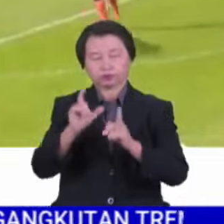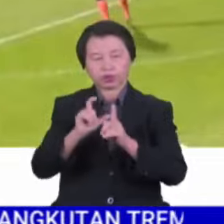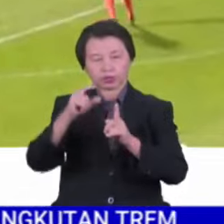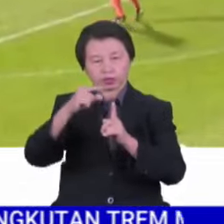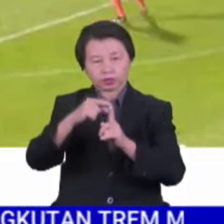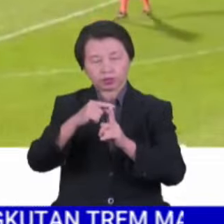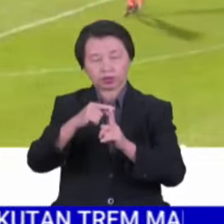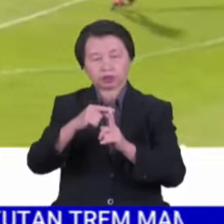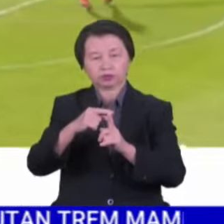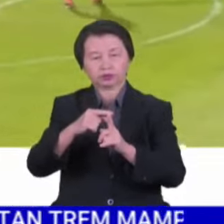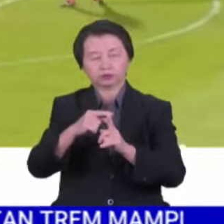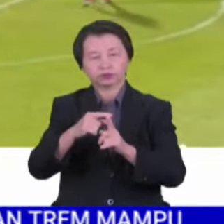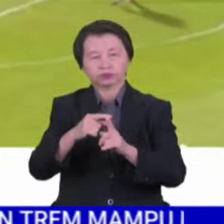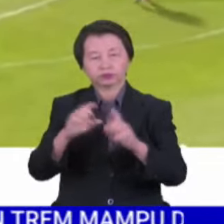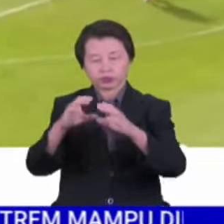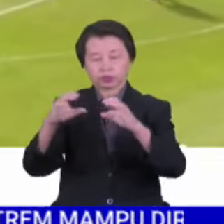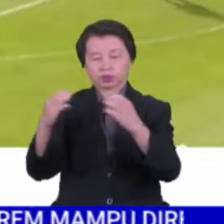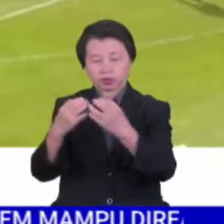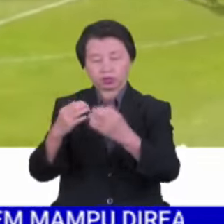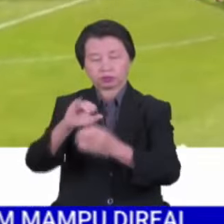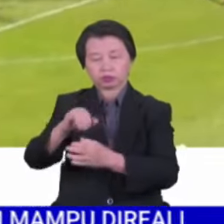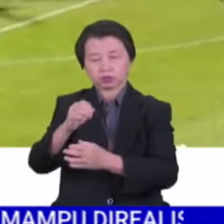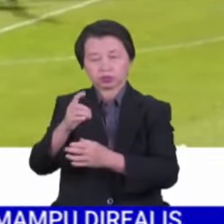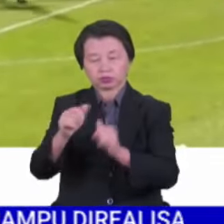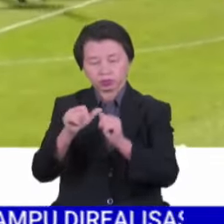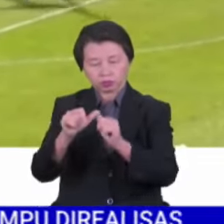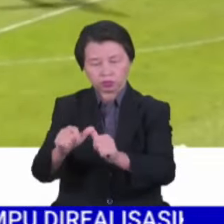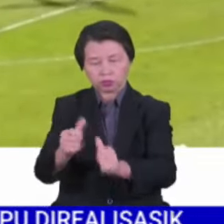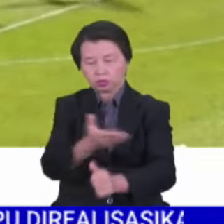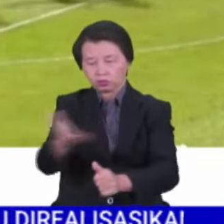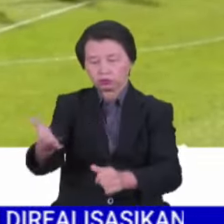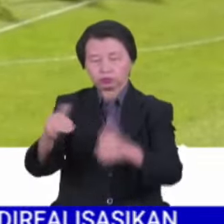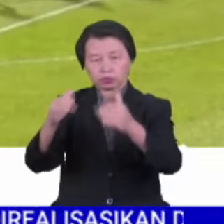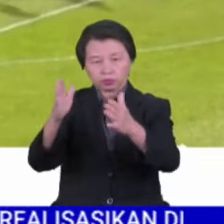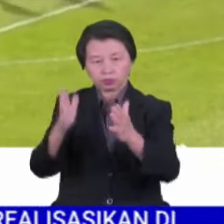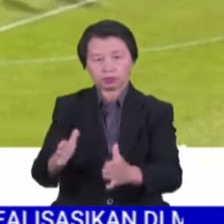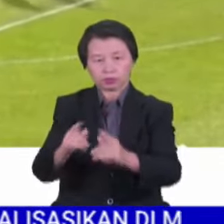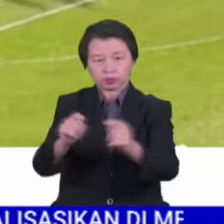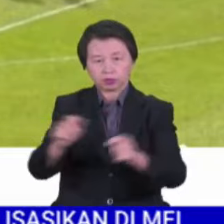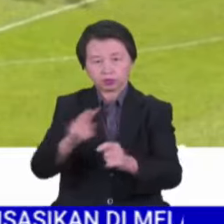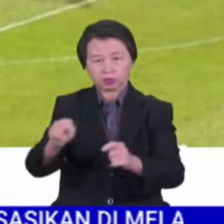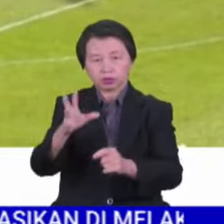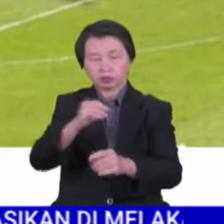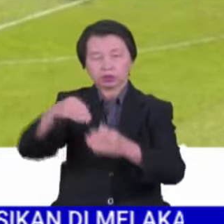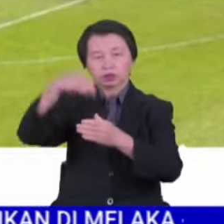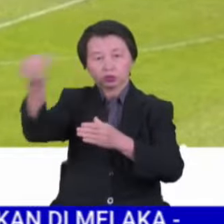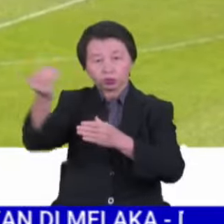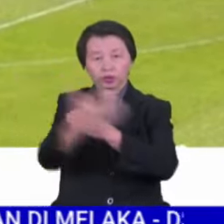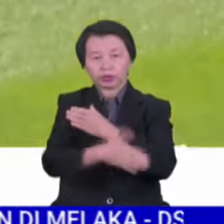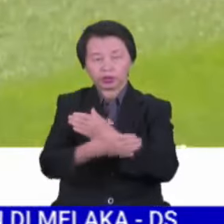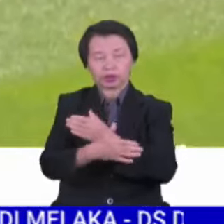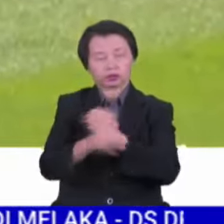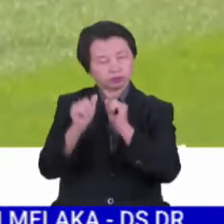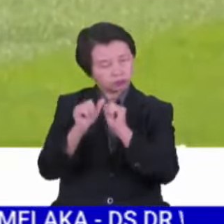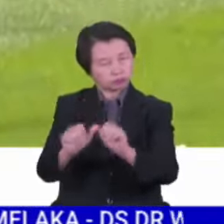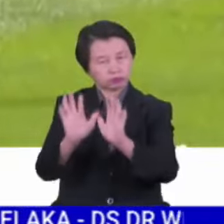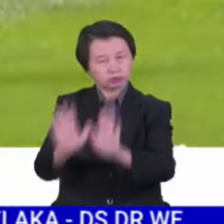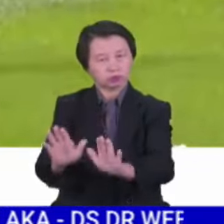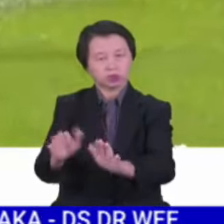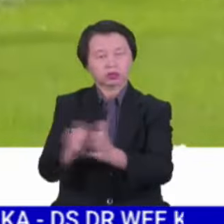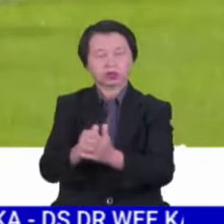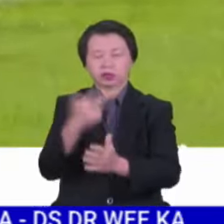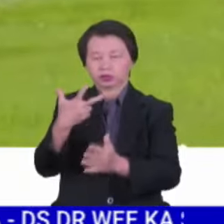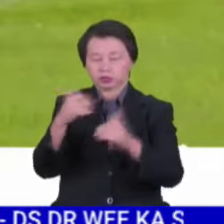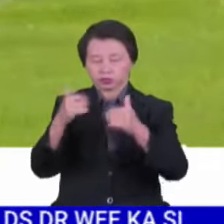jdt Elisa Edwards gelap itu akan mengekalkan ke semua pemain tepat dan luar negara dalam skuadline